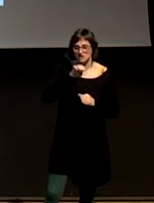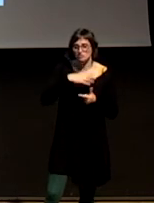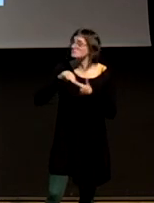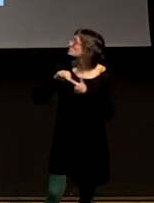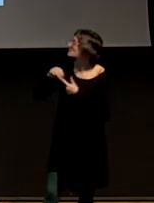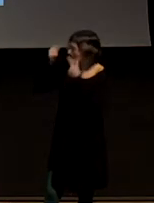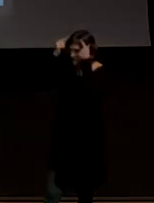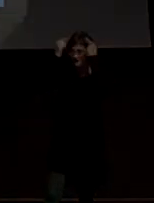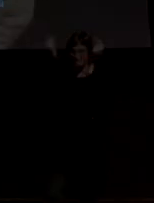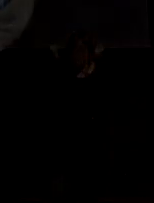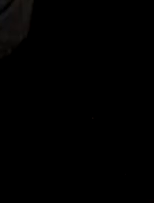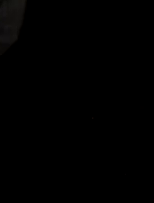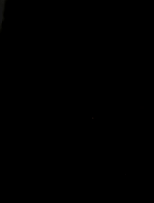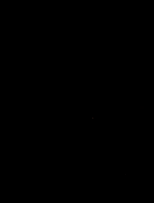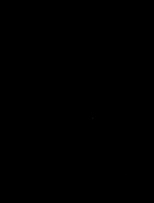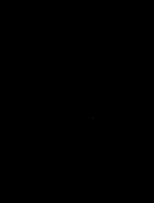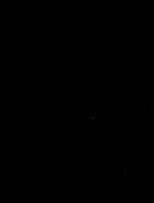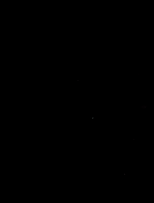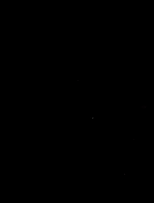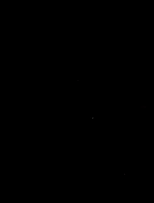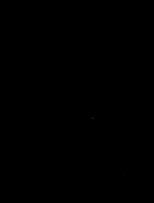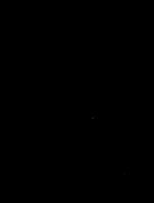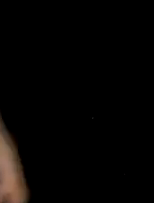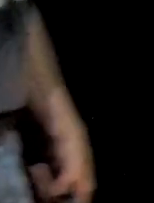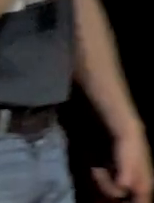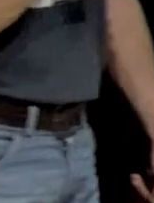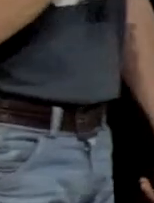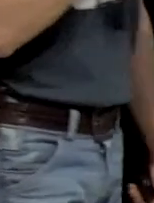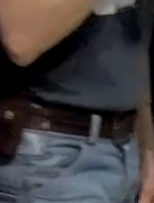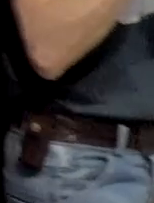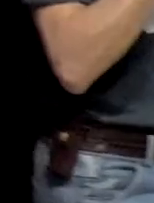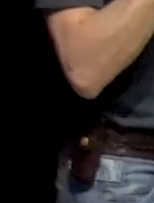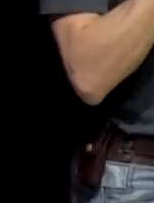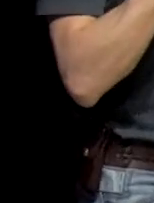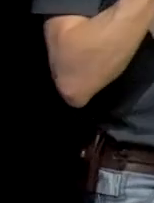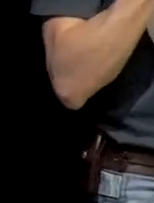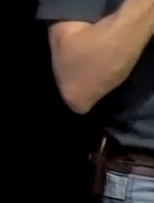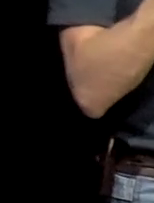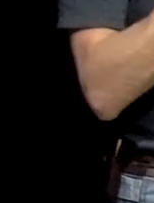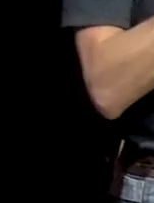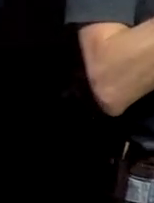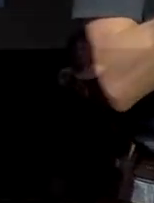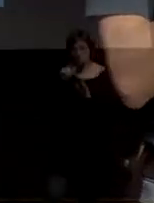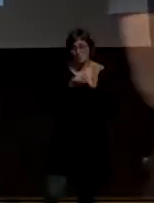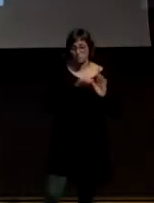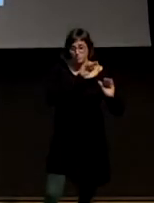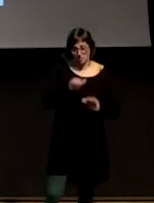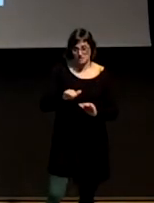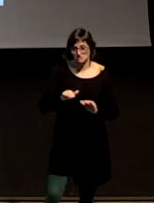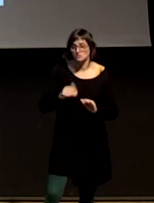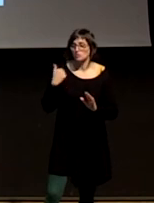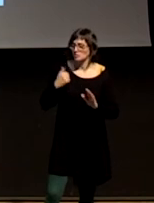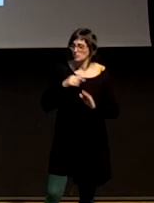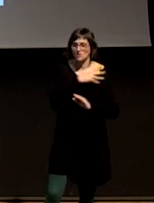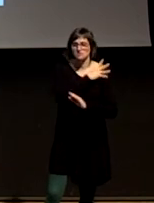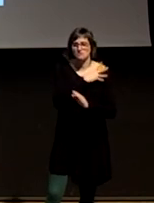alors très rapidement sur les statuts de ces espèces elles sont protégés par la loi lire depuis la convention de washington en 73 et des textes plus récents